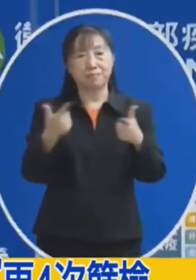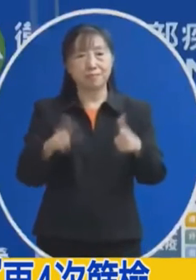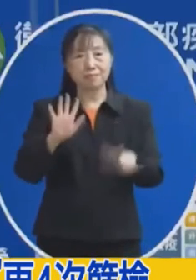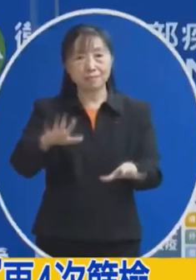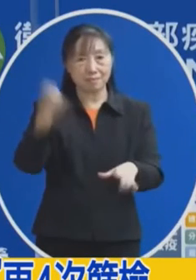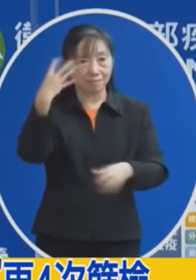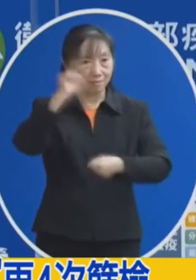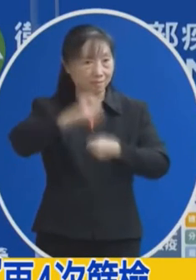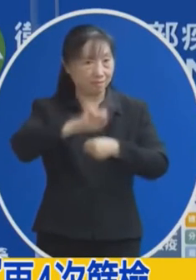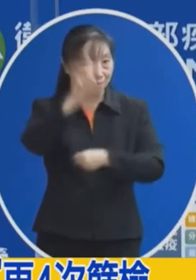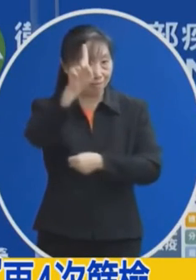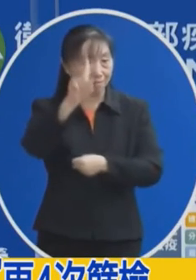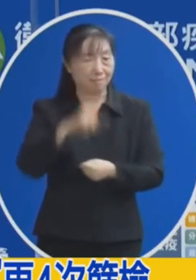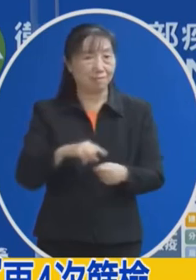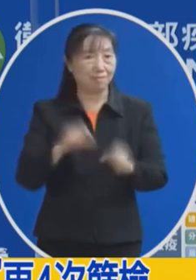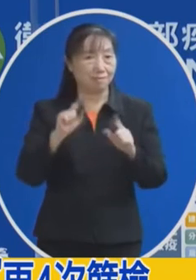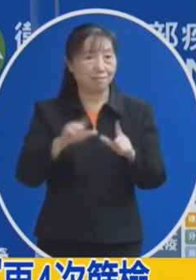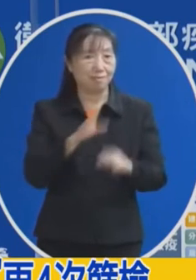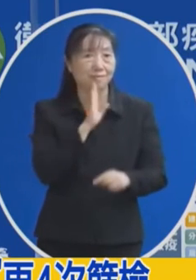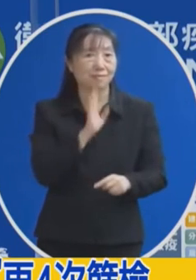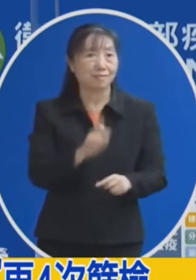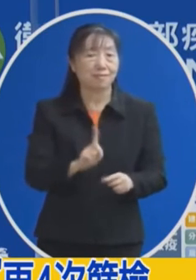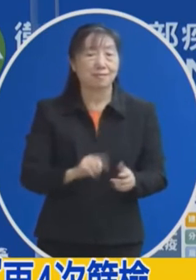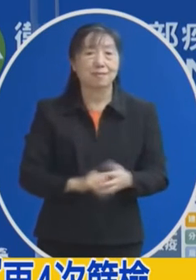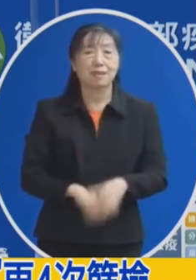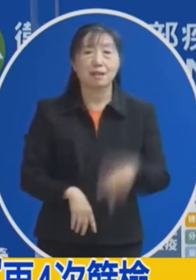增的一个选择是等于是